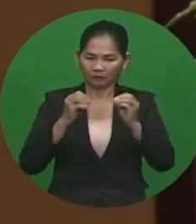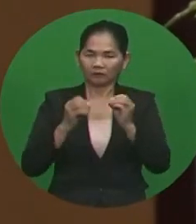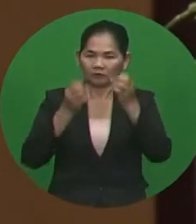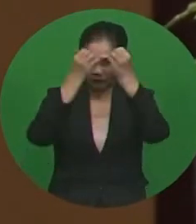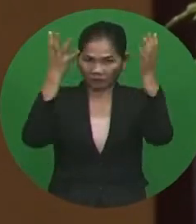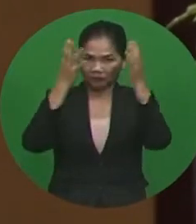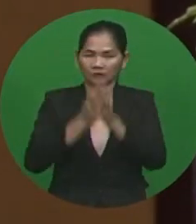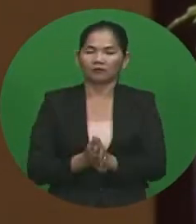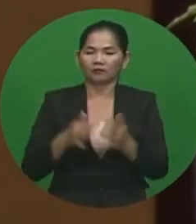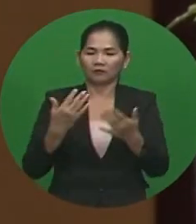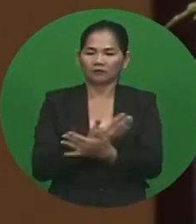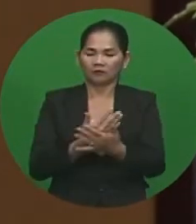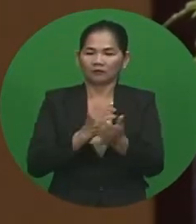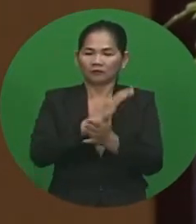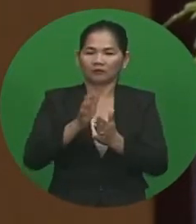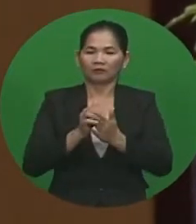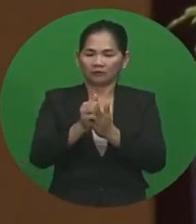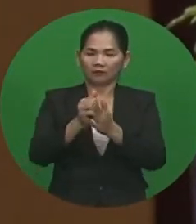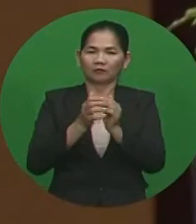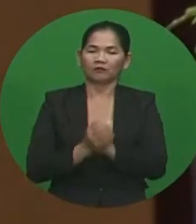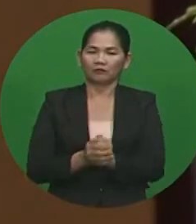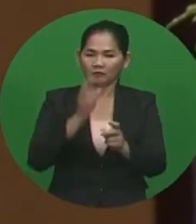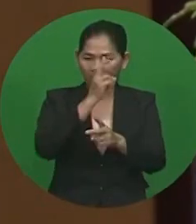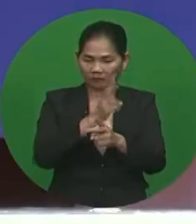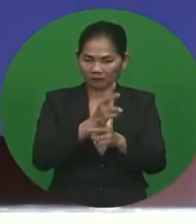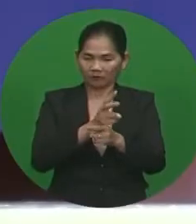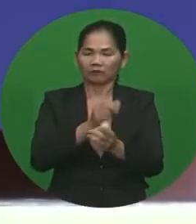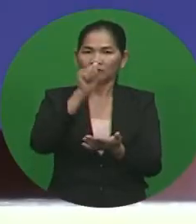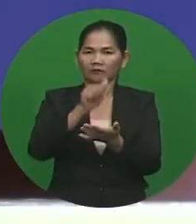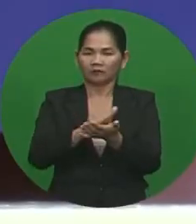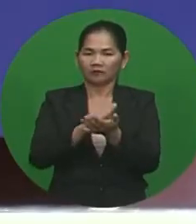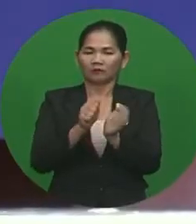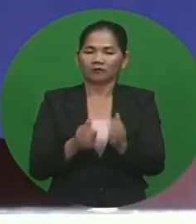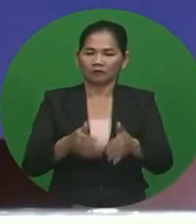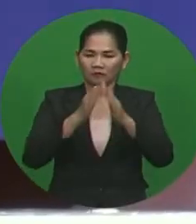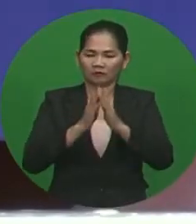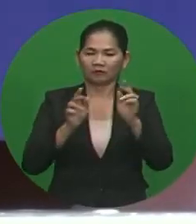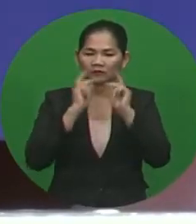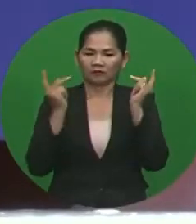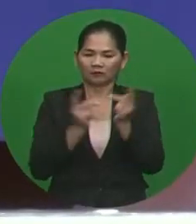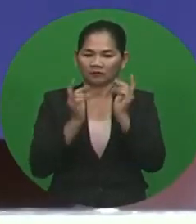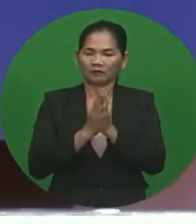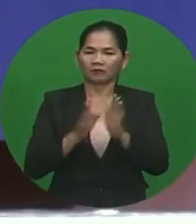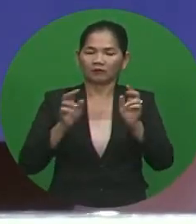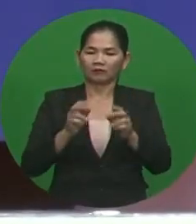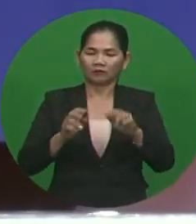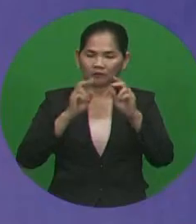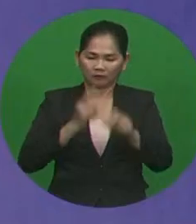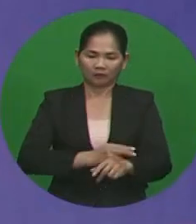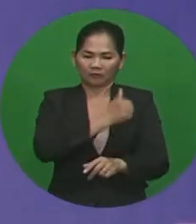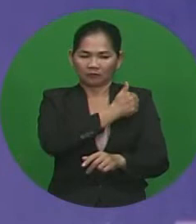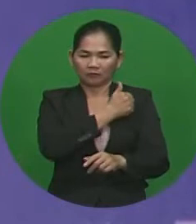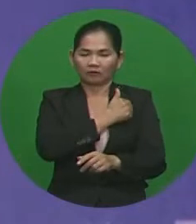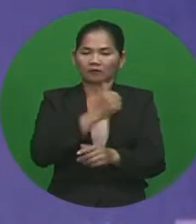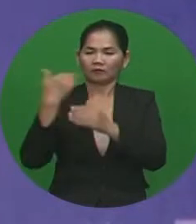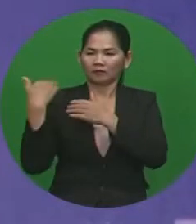មានថ្មីៗនេះរាជរដ្ឋាភិបាលបានចេញសេចក្តីសម្រេចស្តីពីការបង្កើតគណៈកម្មាធិការអន្តរក្រសួងទទួលបន្ទុ